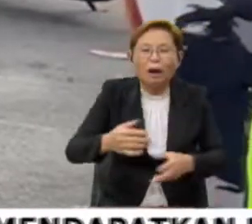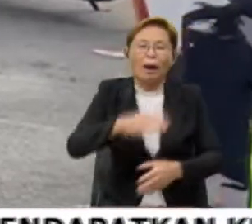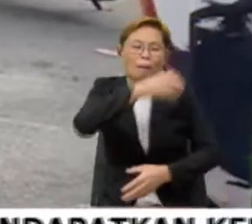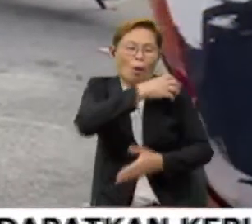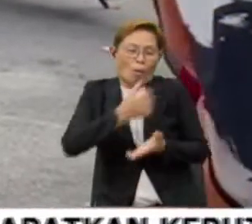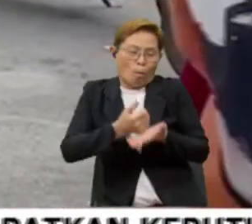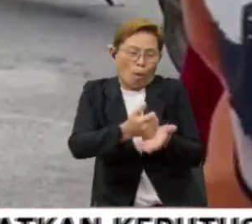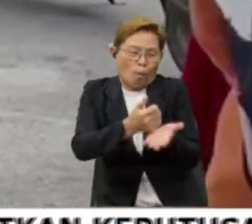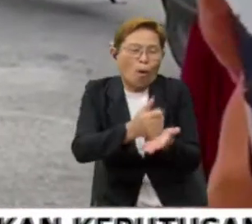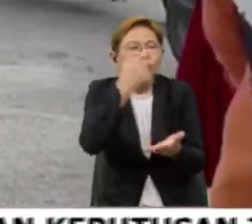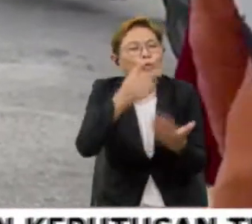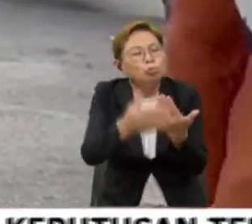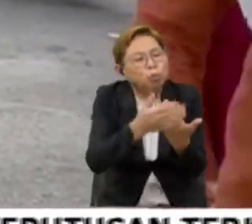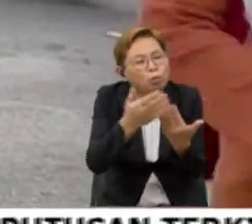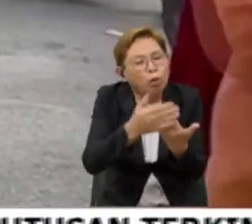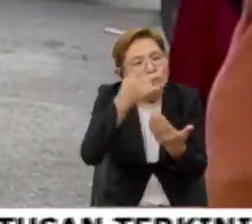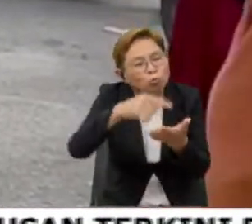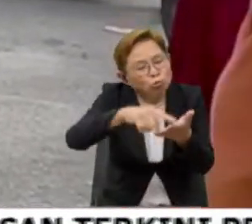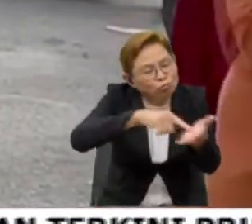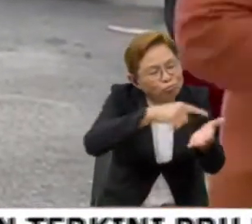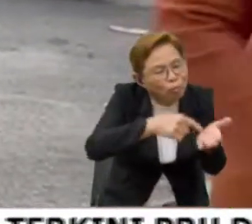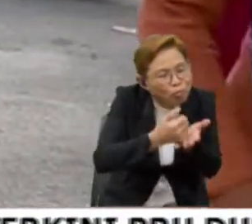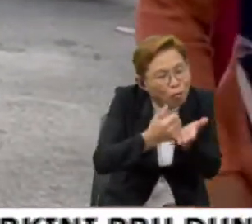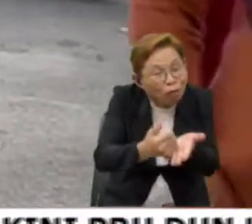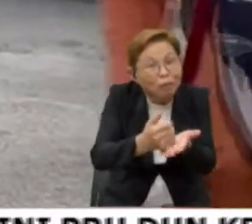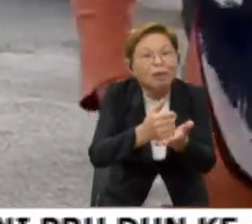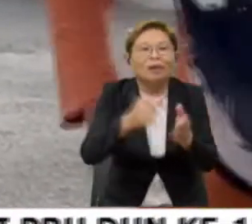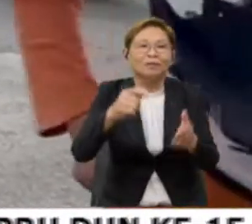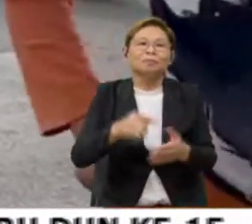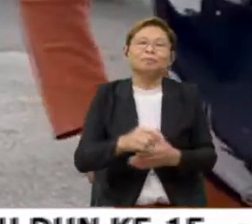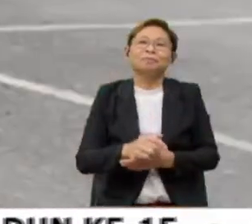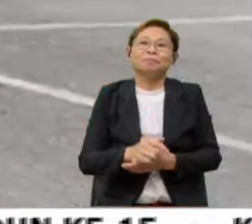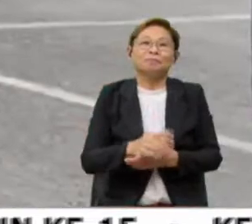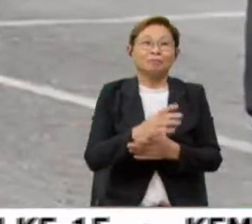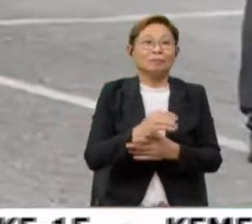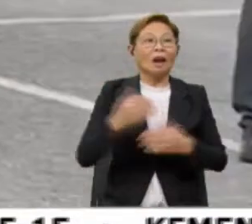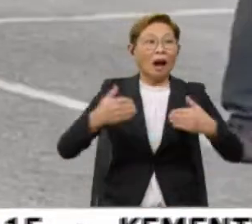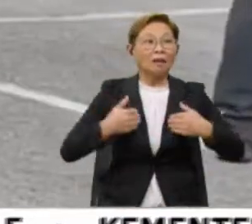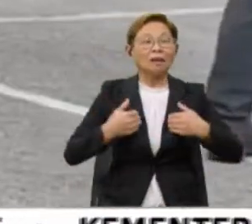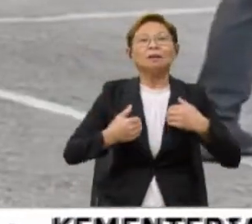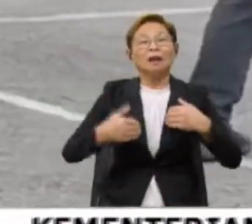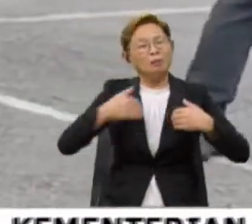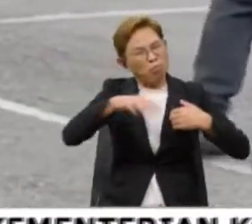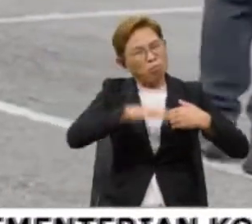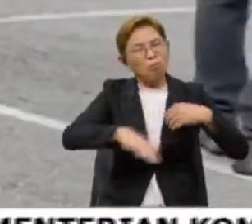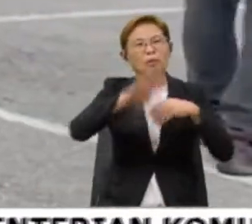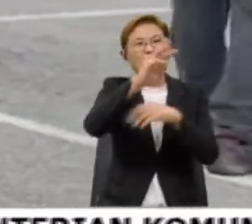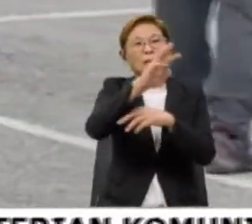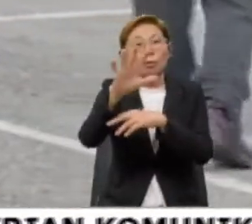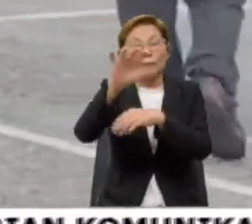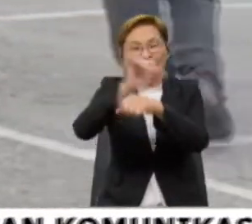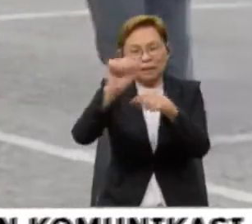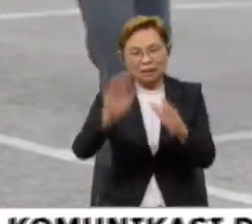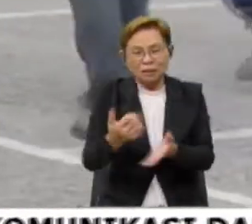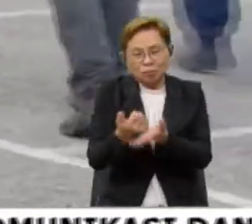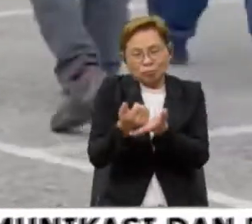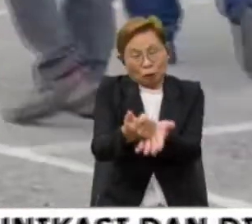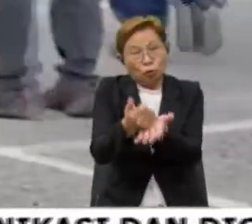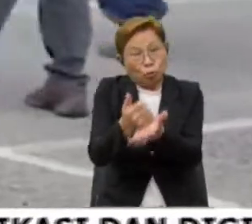pegawai bagi memudahkan mereka melaksanakan tanggungjawab sebagai pengundi. Dan terdapat hampir 65 petugas yang